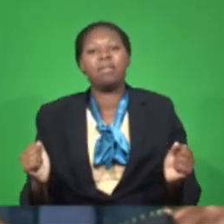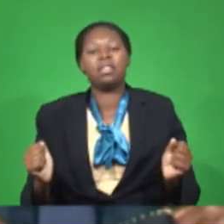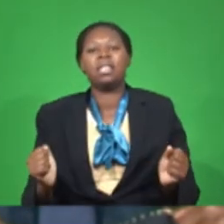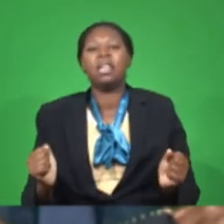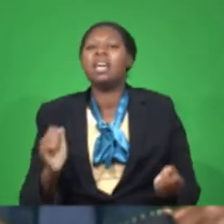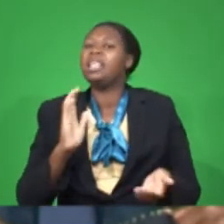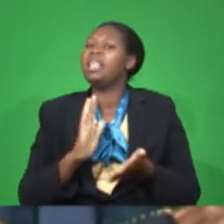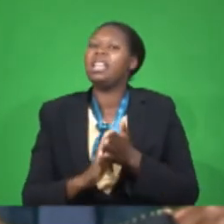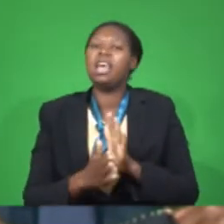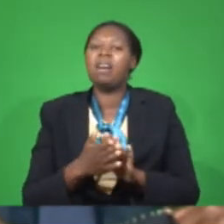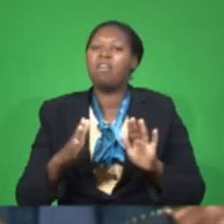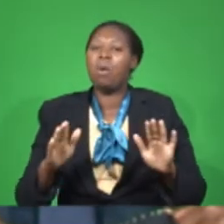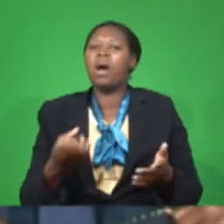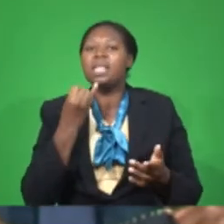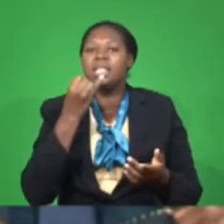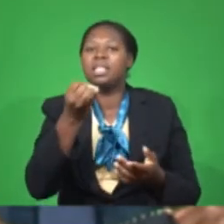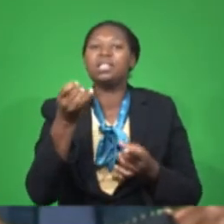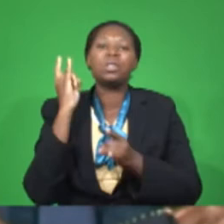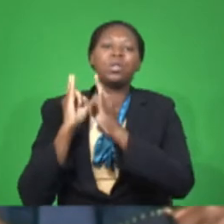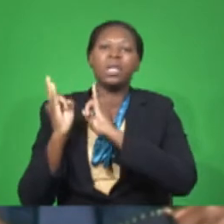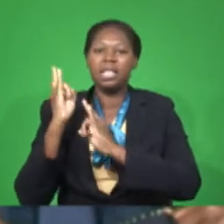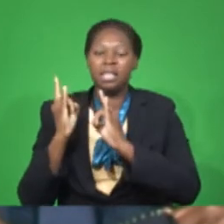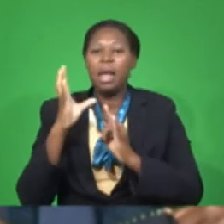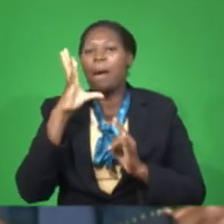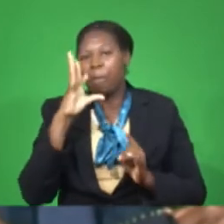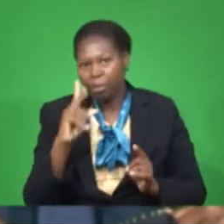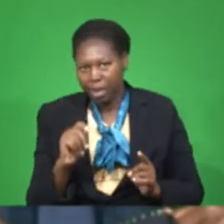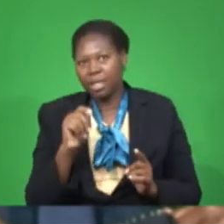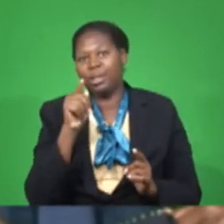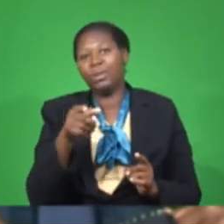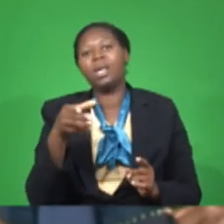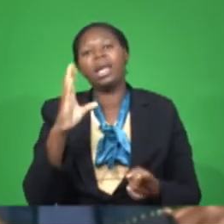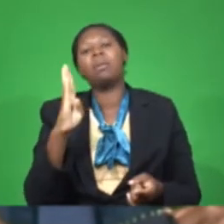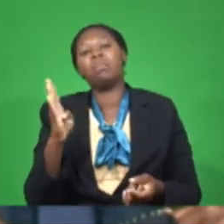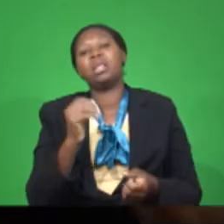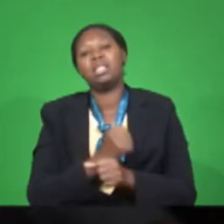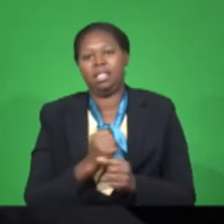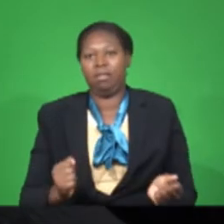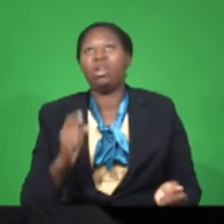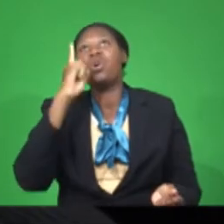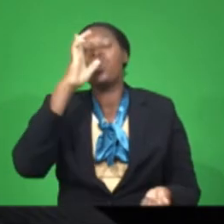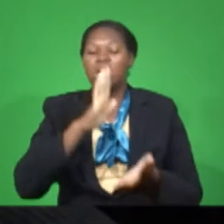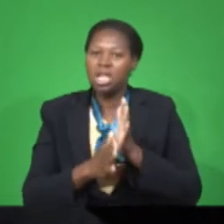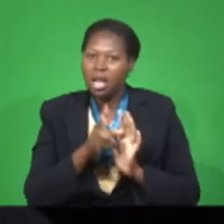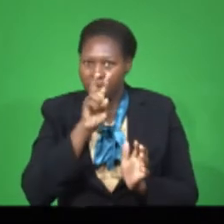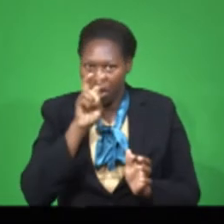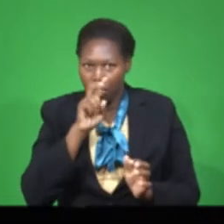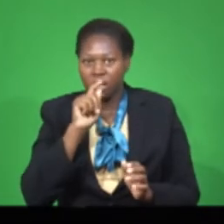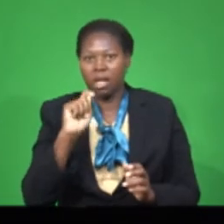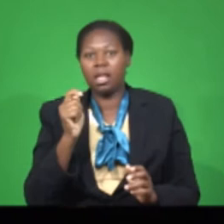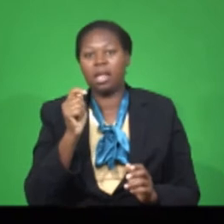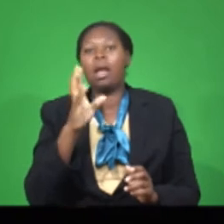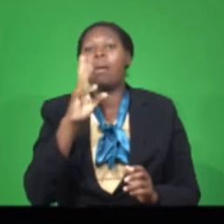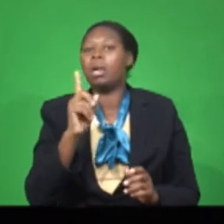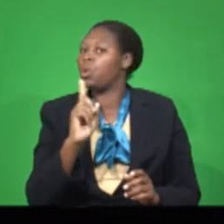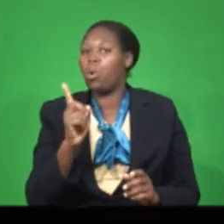akatenderedza kuberekwa kwawakaita izvo zvazvitariswe namwari. Oh, Marantara so watenda here. Because apa ndotoshaya kuti